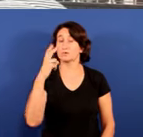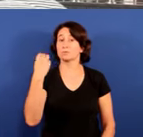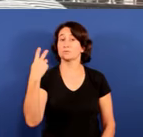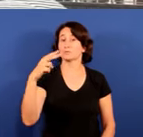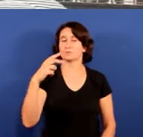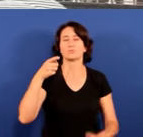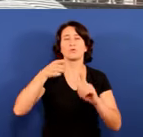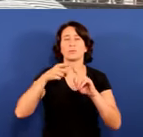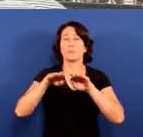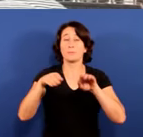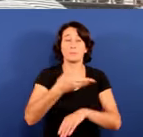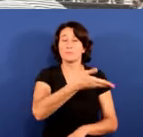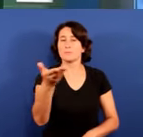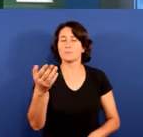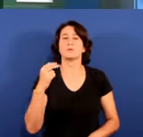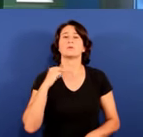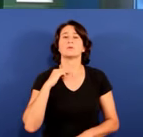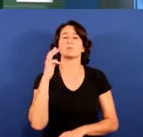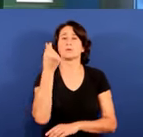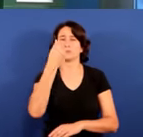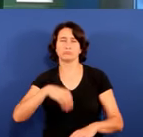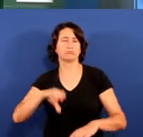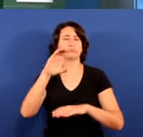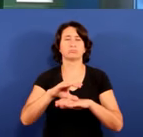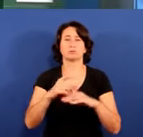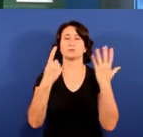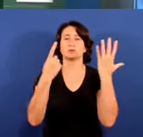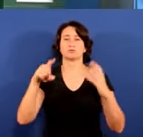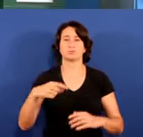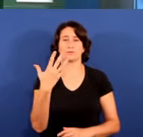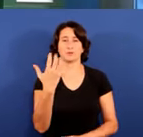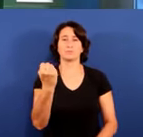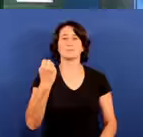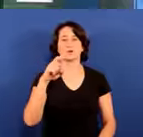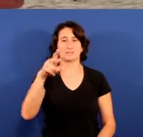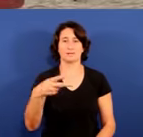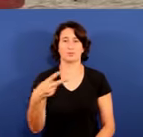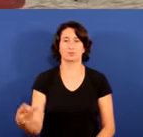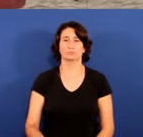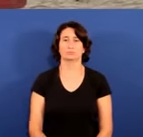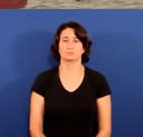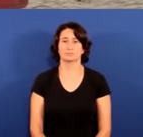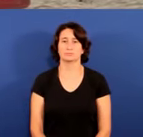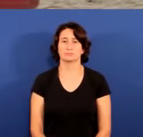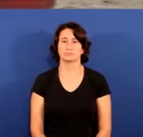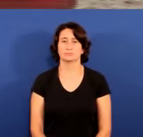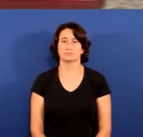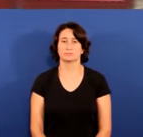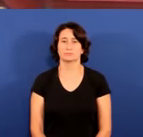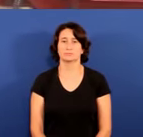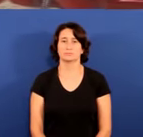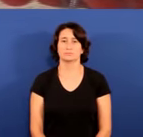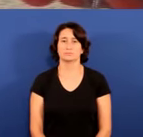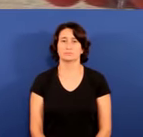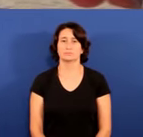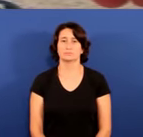izateko. Josu Madariaga Ingurumeneko Foru Diputatuak azaldu duenez, oro har, aurreko urteetan bezala balantza bikaina da.